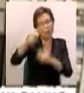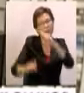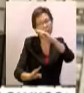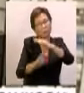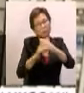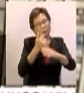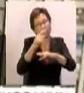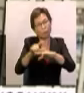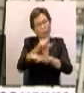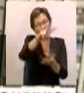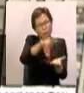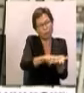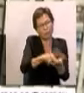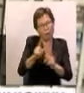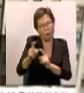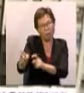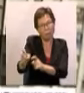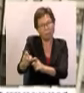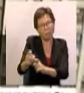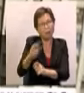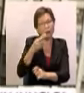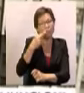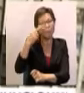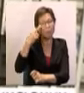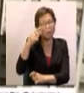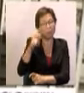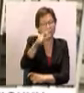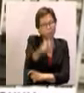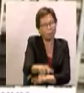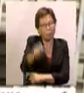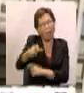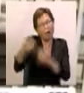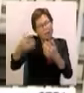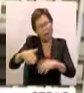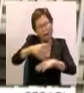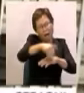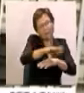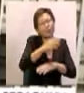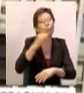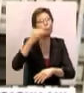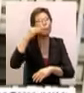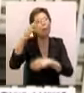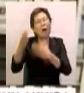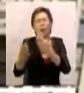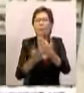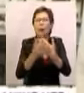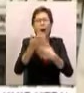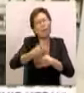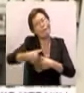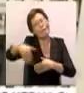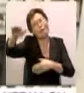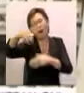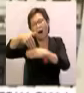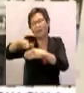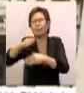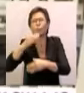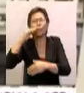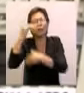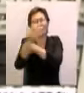Turut menyalahguna visa yang diberi, anak-anak muda itu juga akhirnya dihantar pulang ke negara asal mereka.